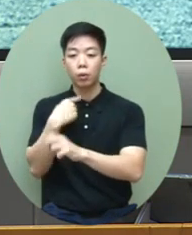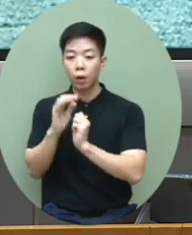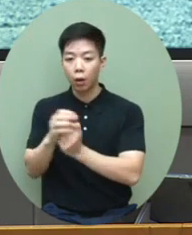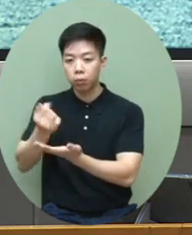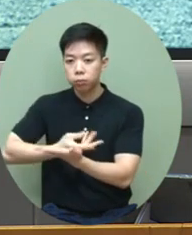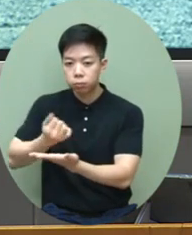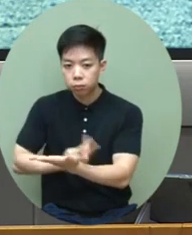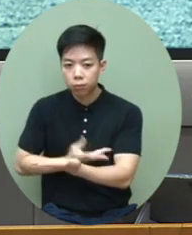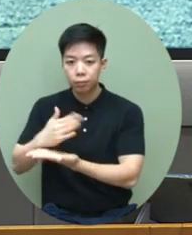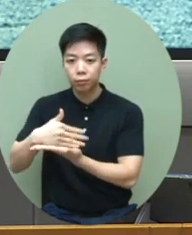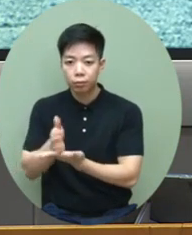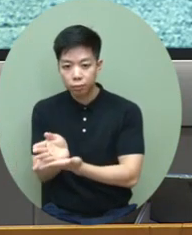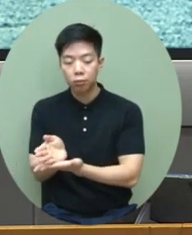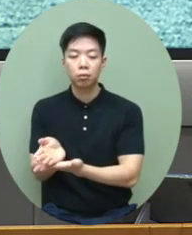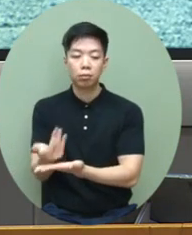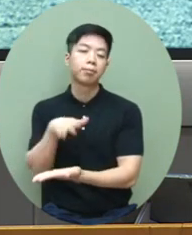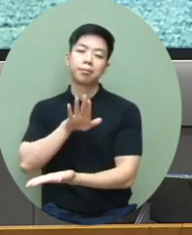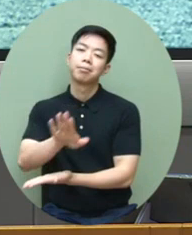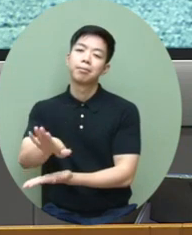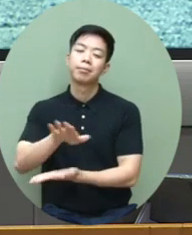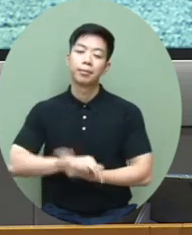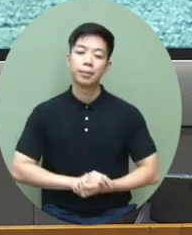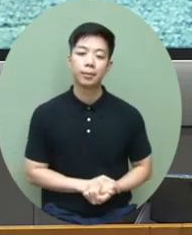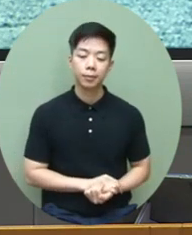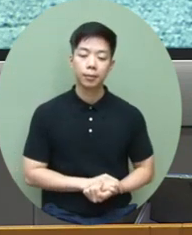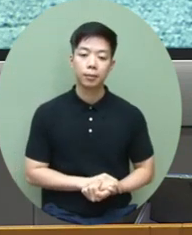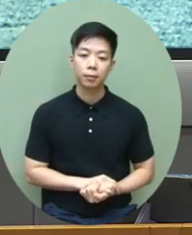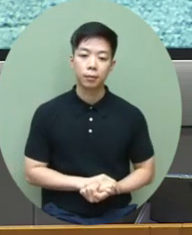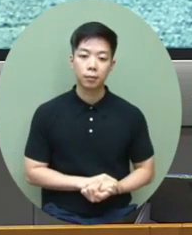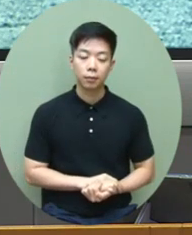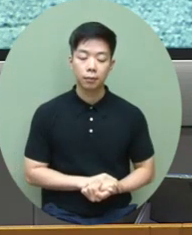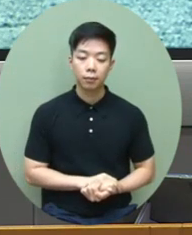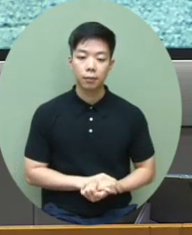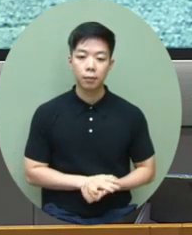即係資格啊嗰啲，佢係咪符合咯嚇？咁